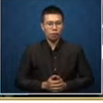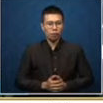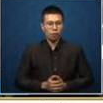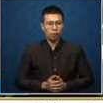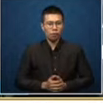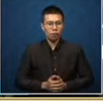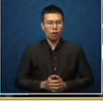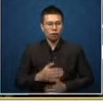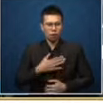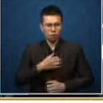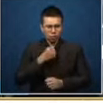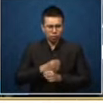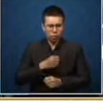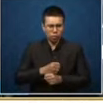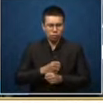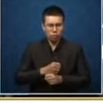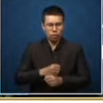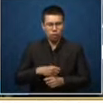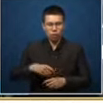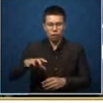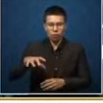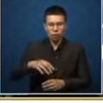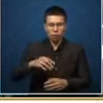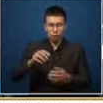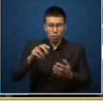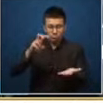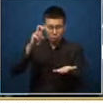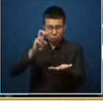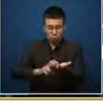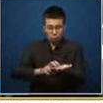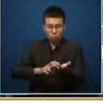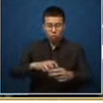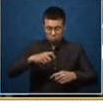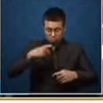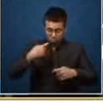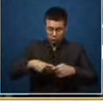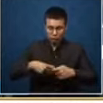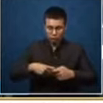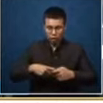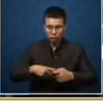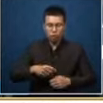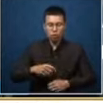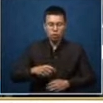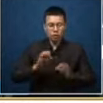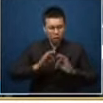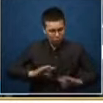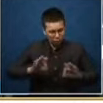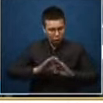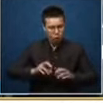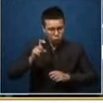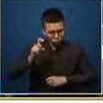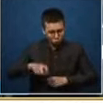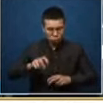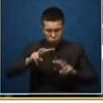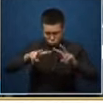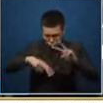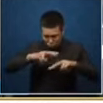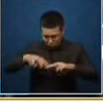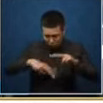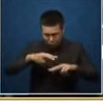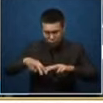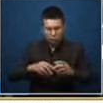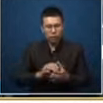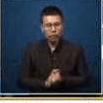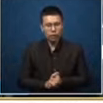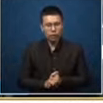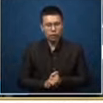ได้มายากแล้วล่ะแต่ว่าการที่จะรักษาว่านี่ยิ่งยากใหญ่นะครับเราจะต้องรักษาอนุ